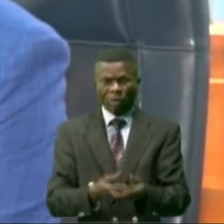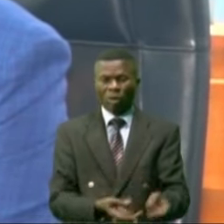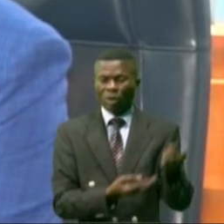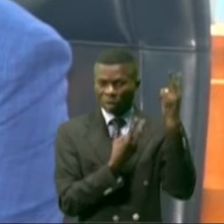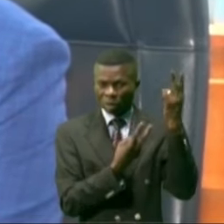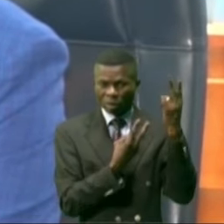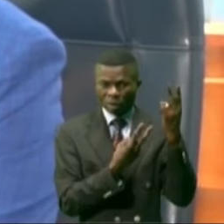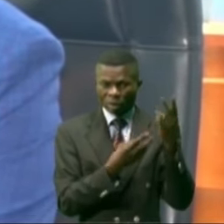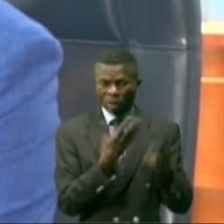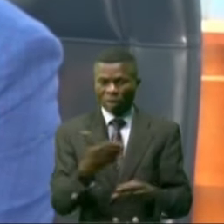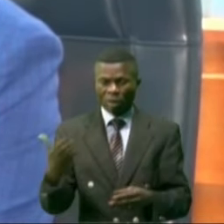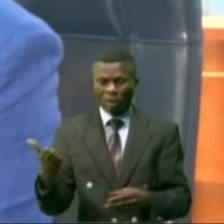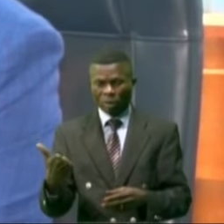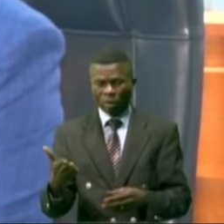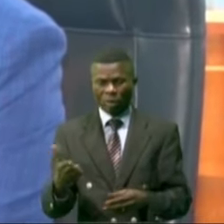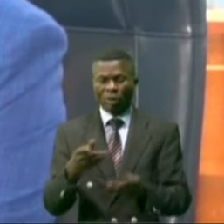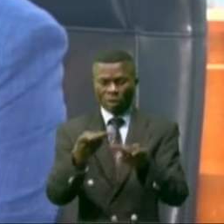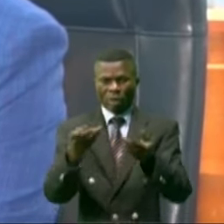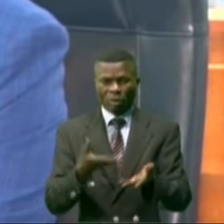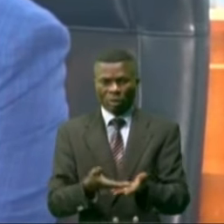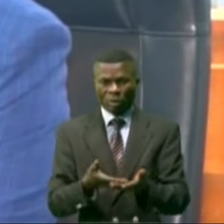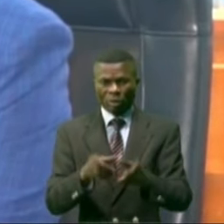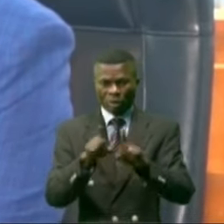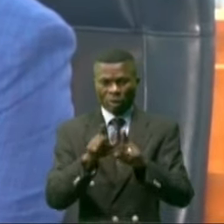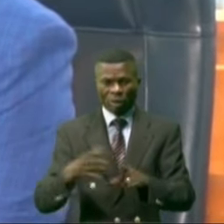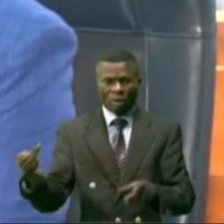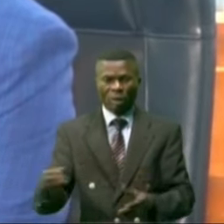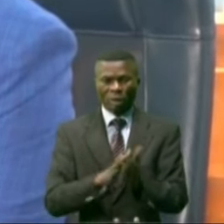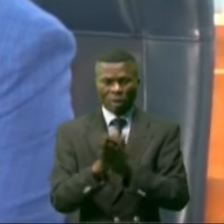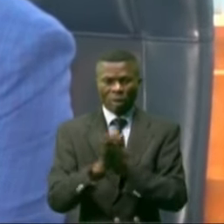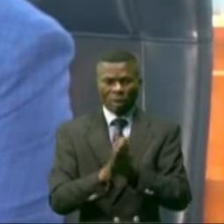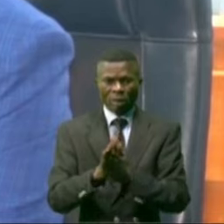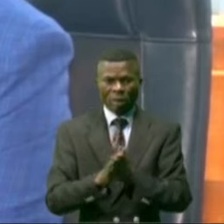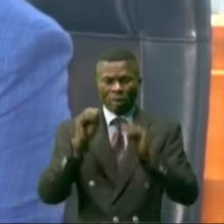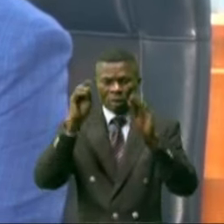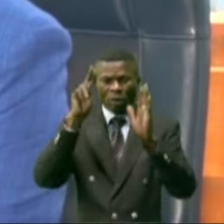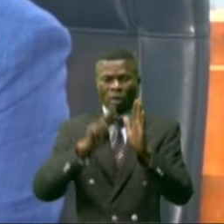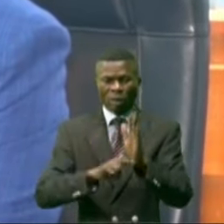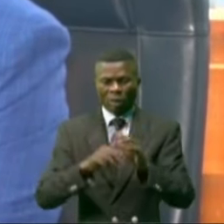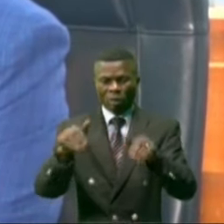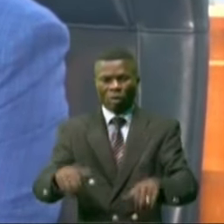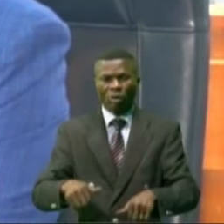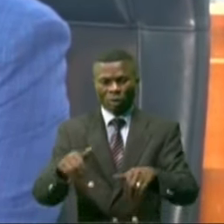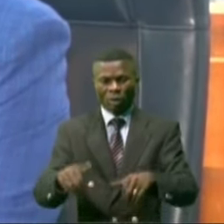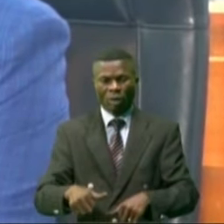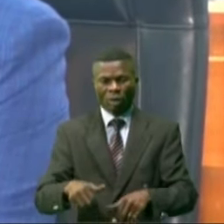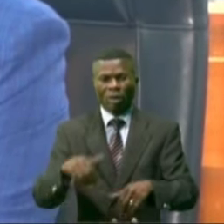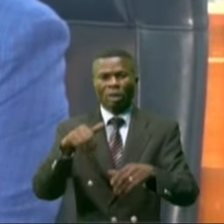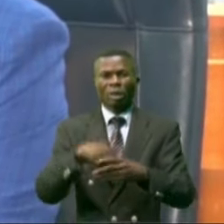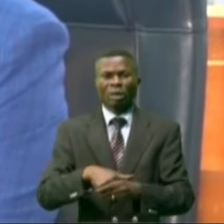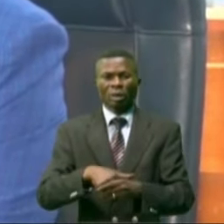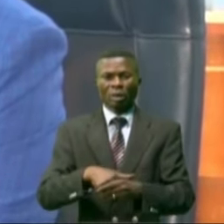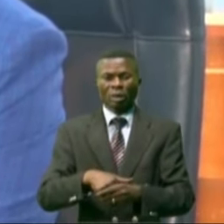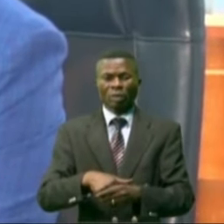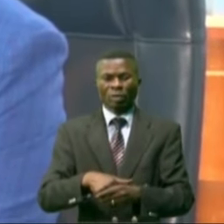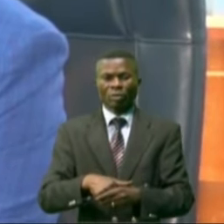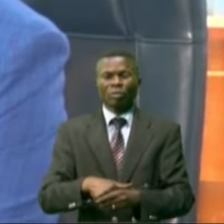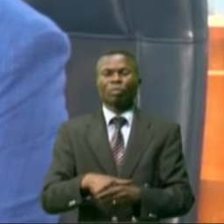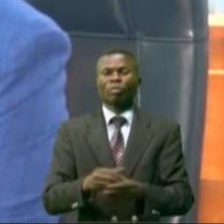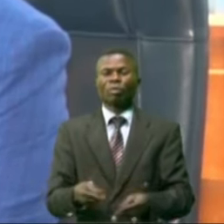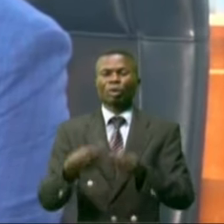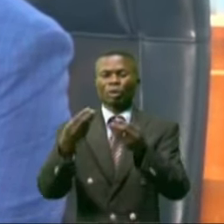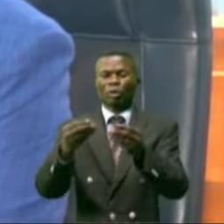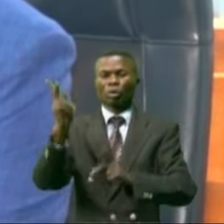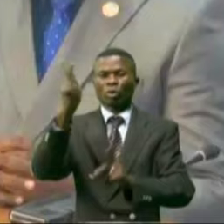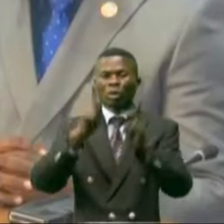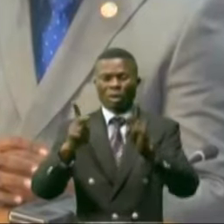valorisation des produits forestiers non ligneux et la prise en compte de l'enseignement agricole dans l'appui apporté aux